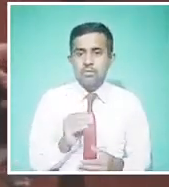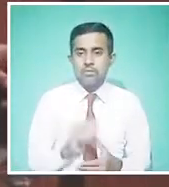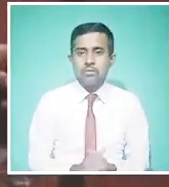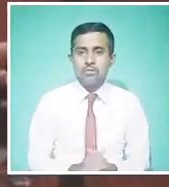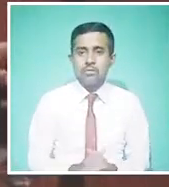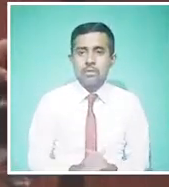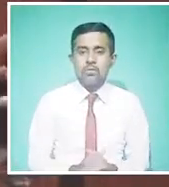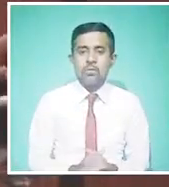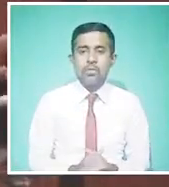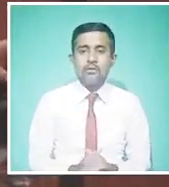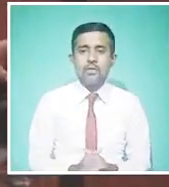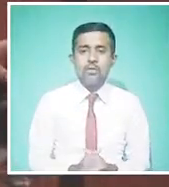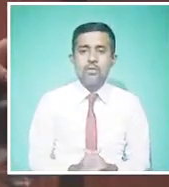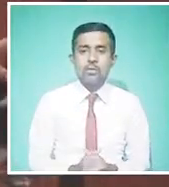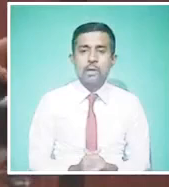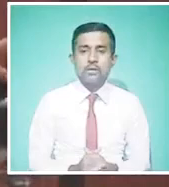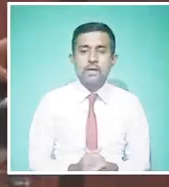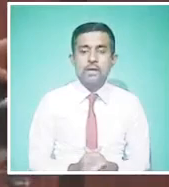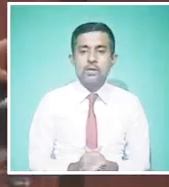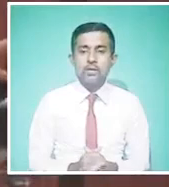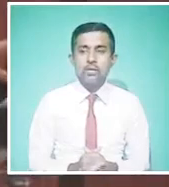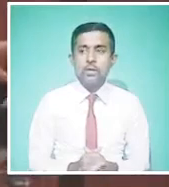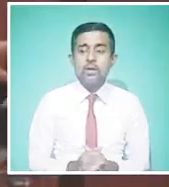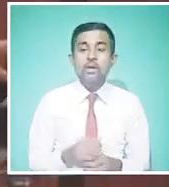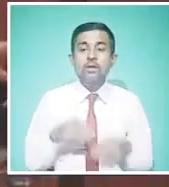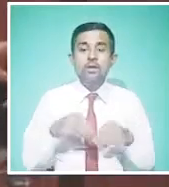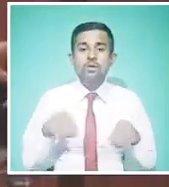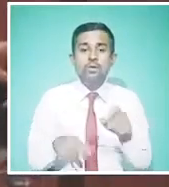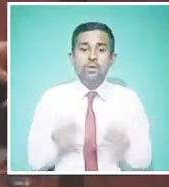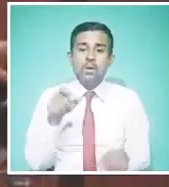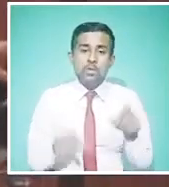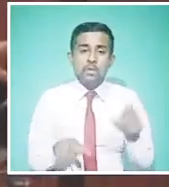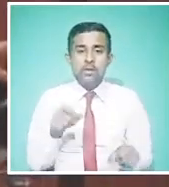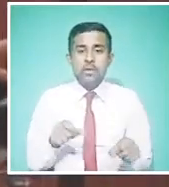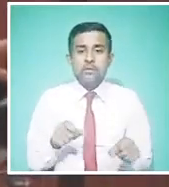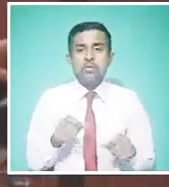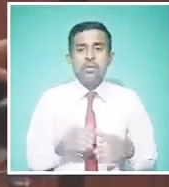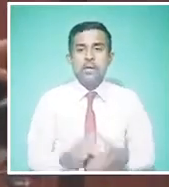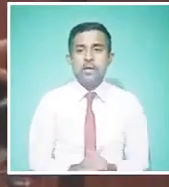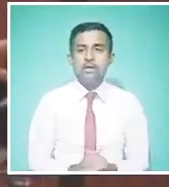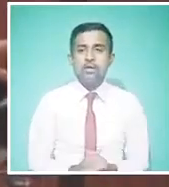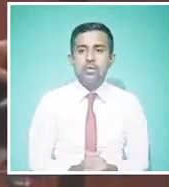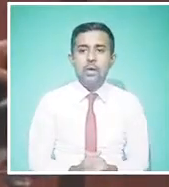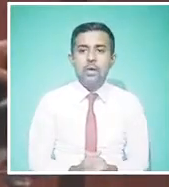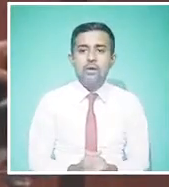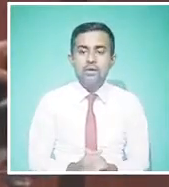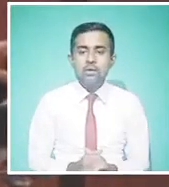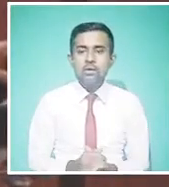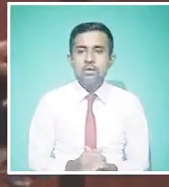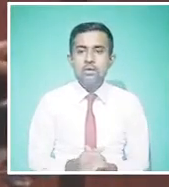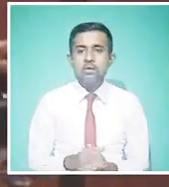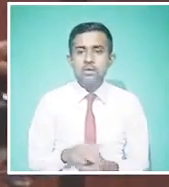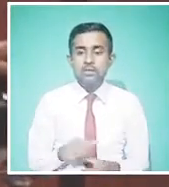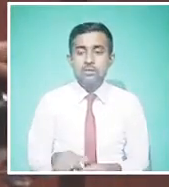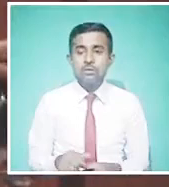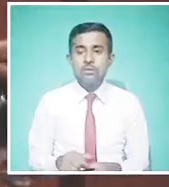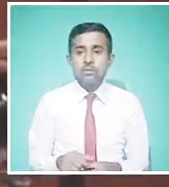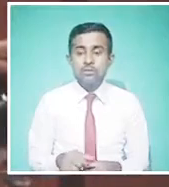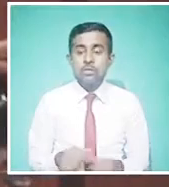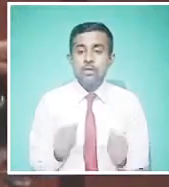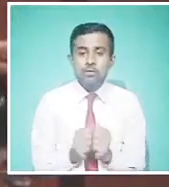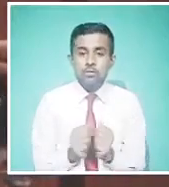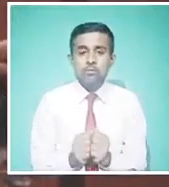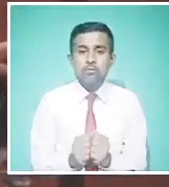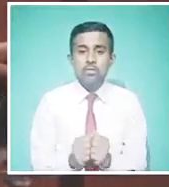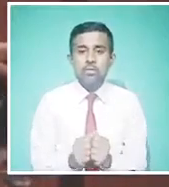வேண்டும் என்று. ஆனால் இதுவரைக்கும் அதற்குரிய நடவடிக்கை எடுக்கப்படவில்லை என்பதோடு, அங்கே ஏற்கனவே